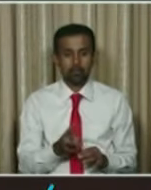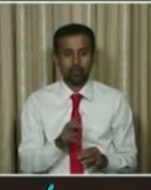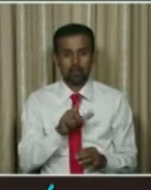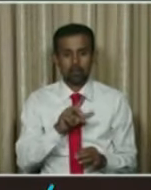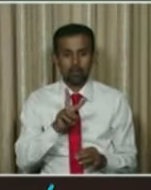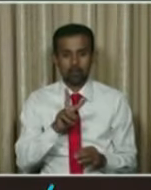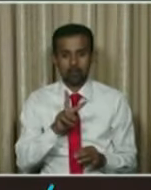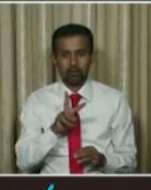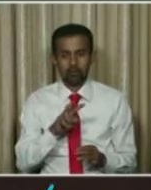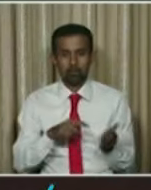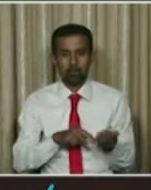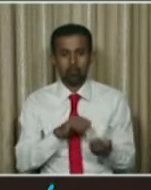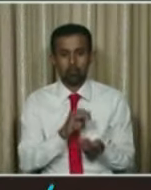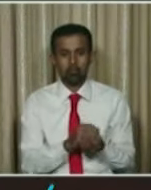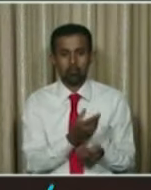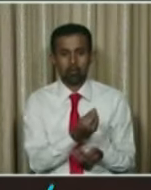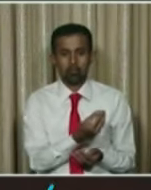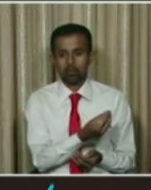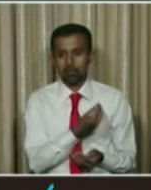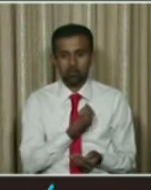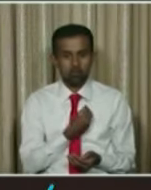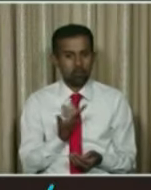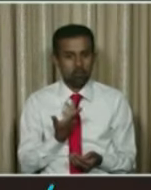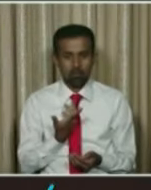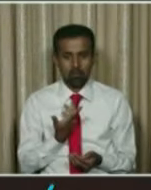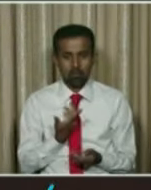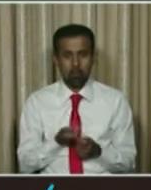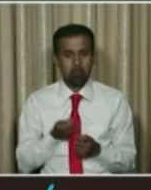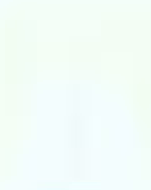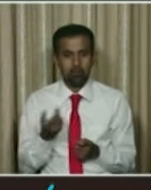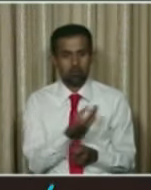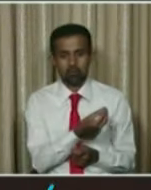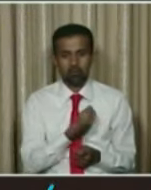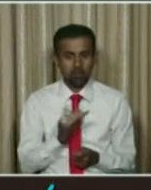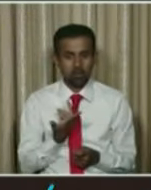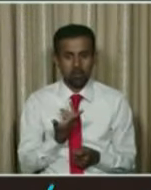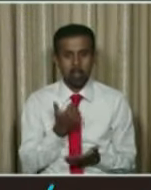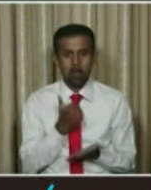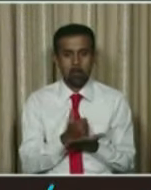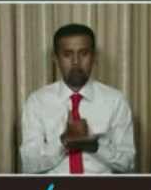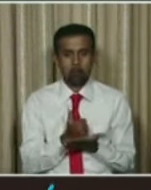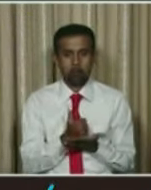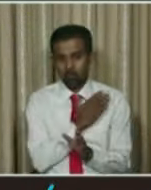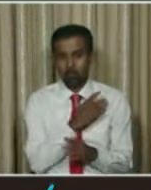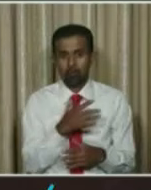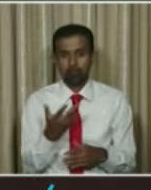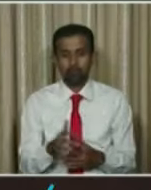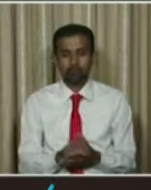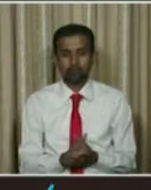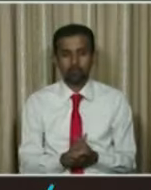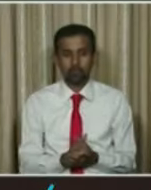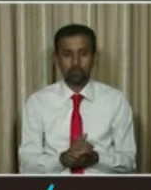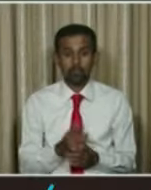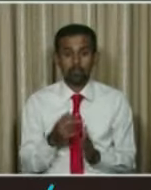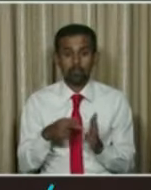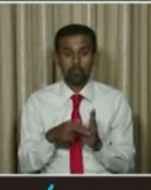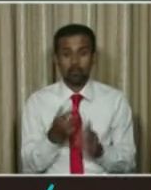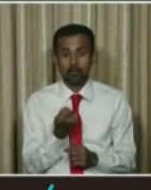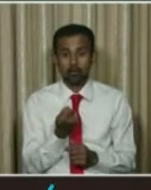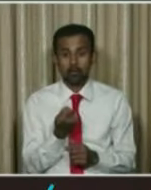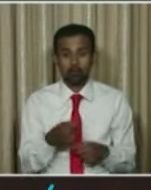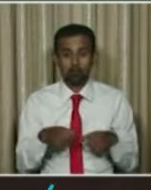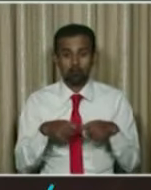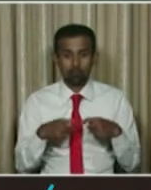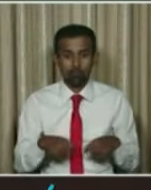272කට අපිට මහා භාණ්ඩාගාරේ මුදල් ලබා දෙන්නේ නැහැ. සැපයුම් කරුවන්ට ගෙවන්න තියෙන ඒවාට ගෙවන්න. බැංකු පද්ධතියට ගෙවන්න තියෙන ඒවාට ගෙවන්න. අපේ මූල්‍ය වියදම් විතරක් තිබුණා